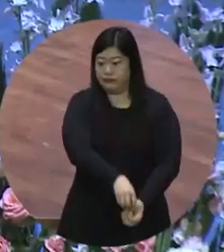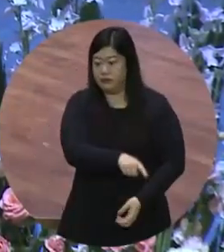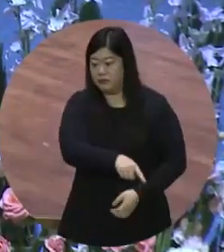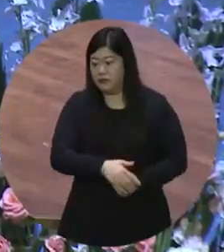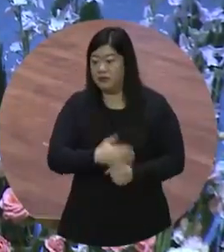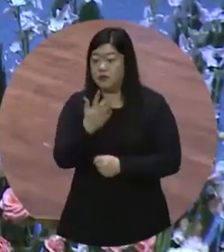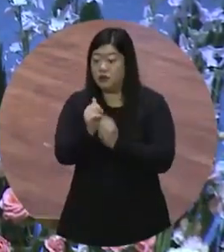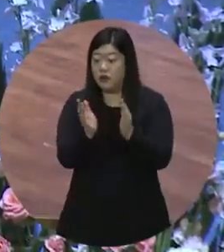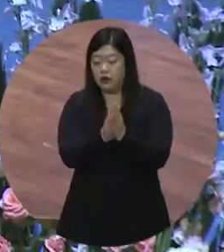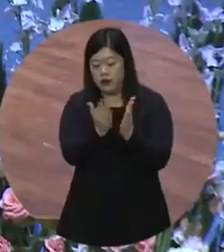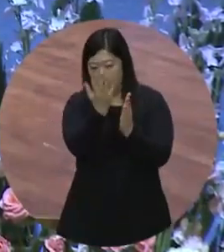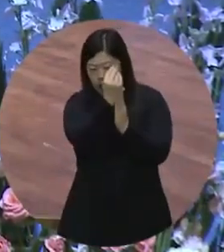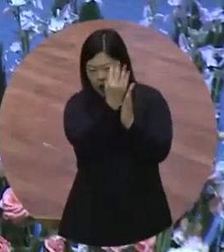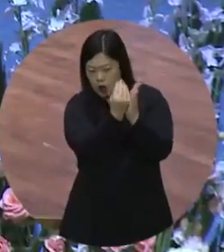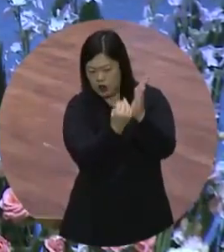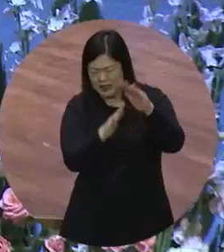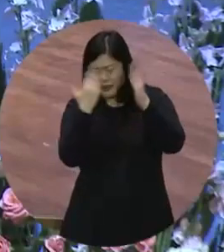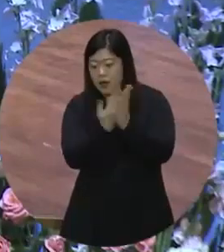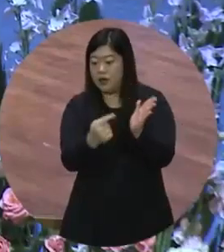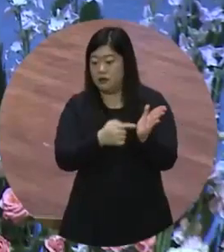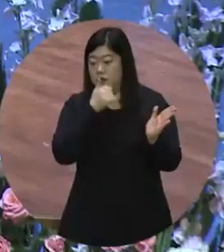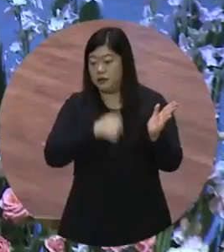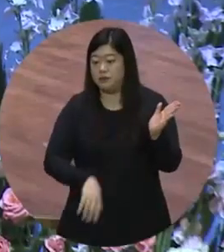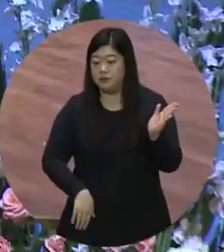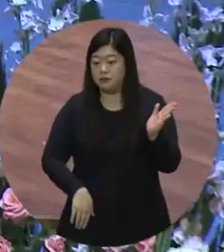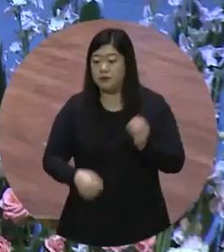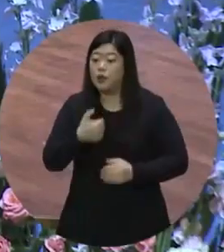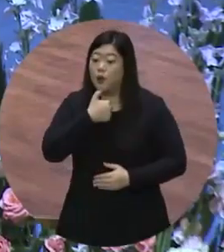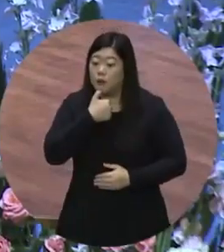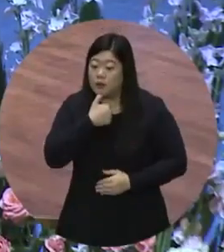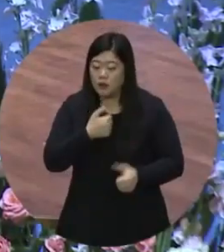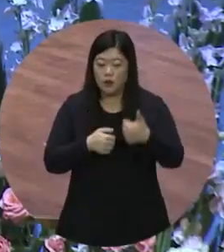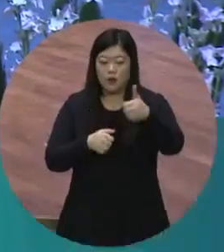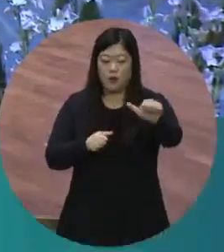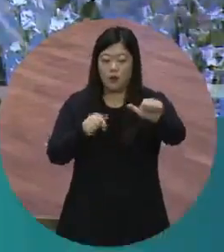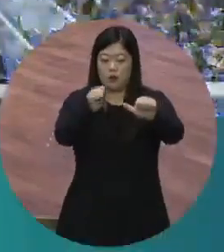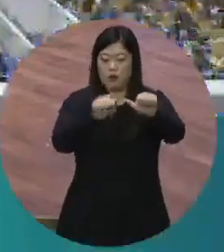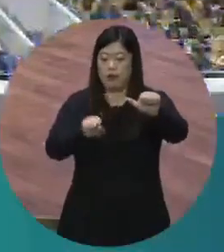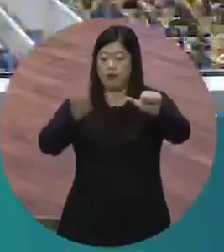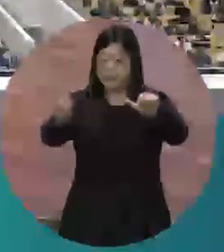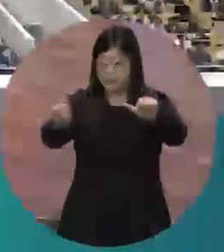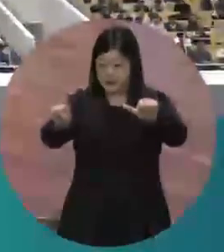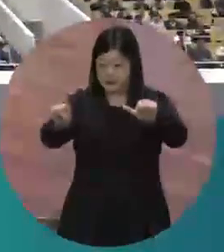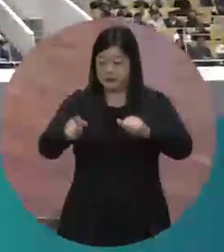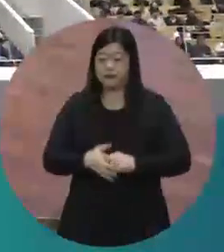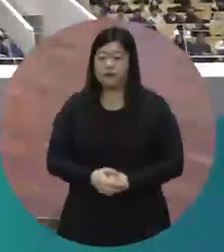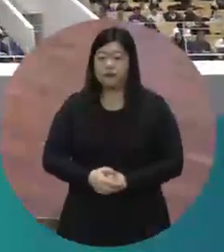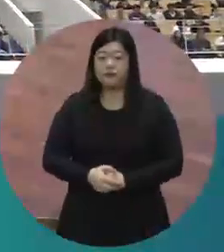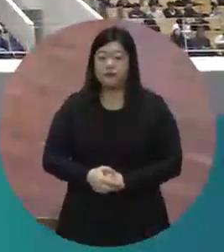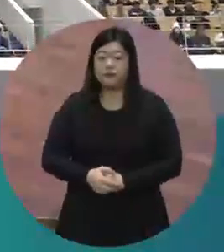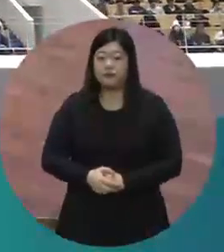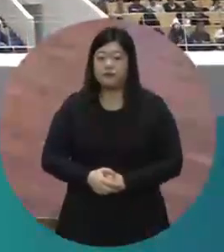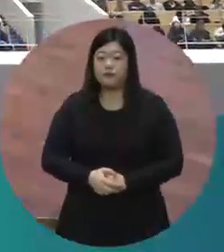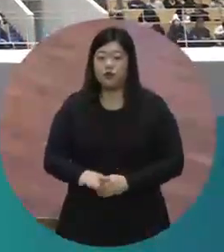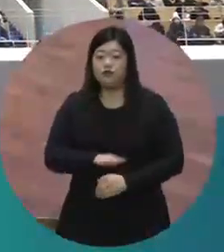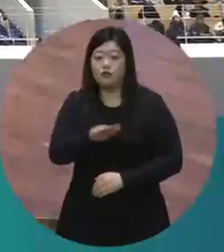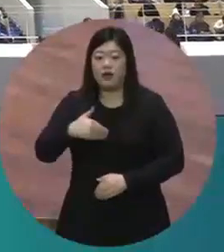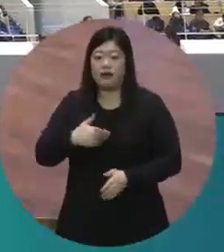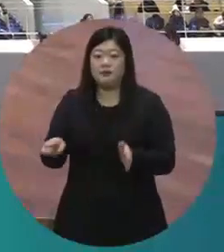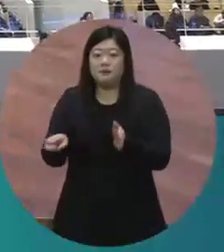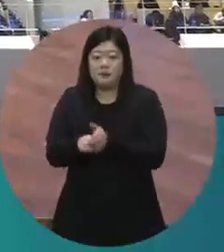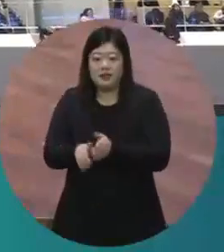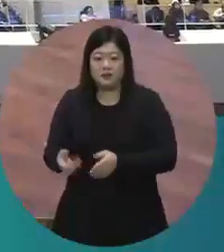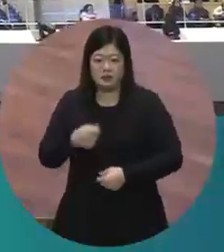성경에 쫙 나와 있습니다. 사도 바울은 로마서 5장 1절에 이렇게 선포합니다. 그러므로 우리가 믿음으로 의롭다